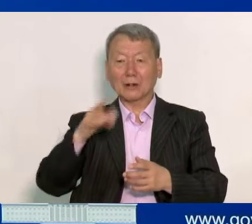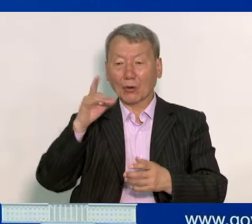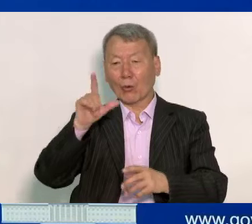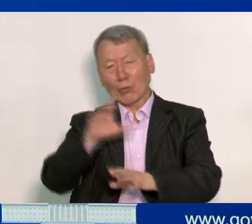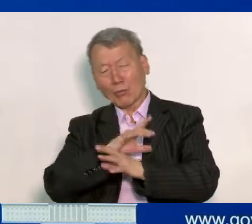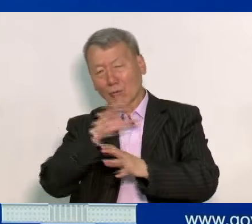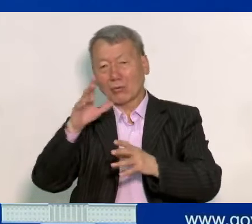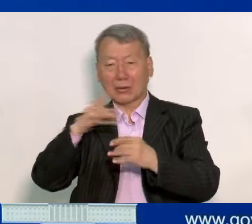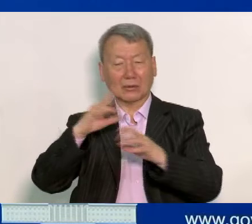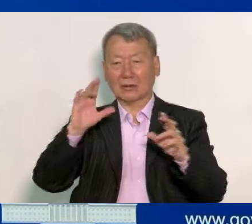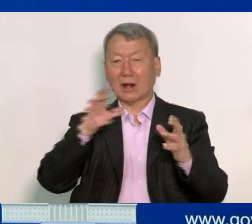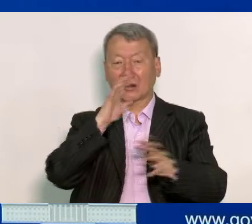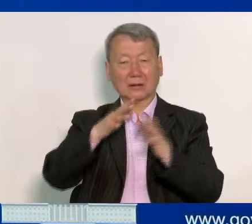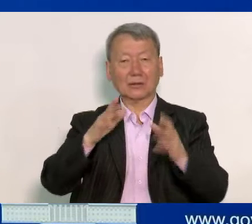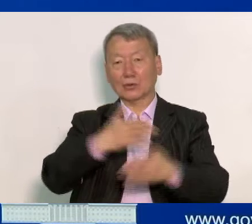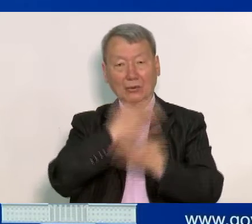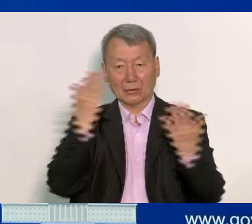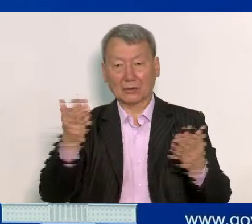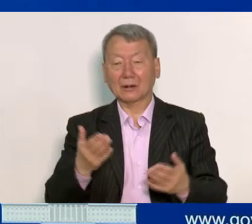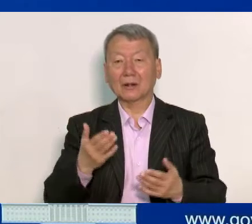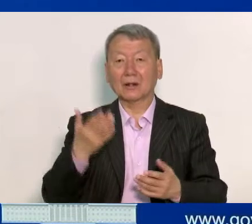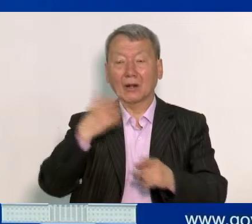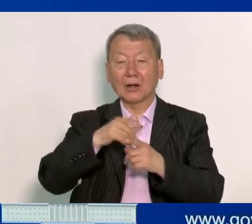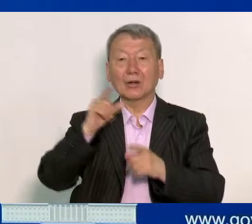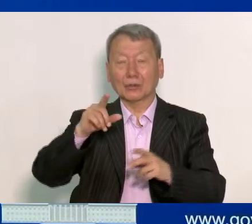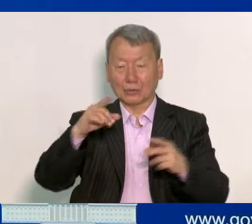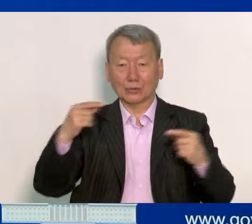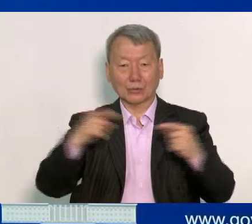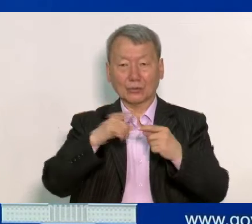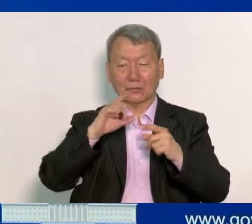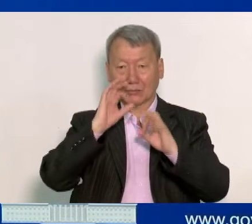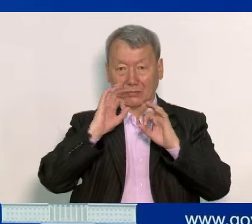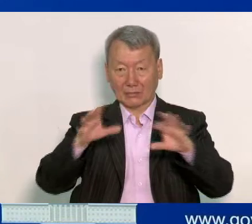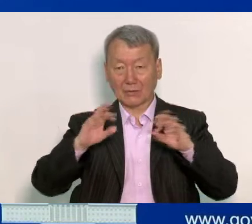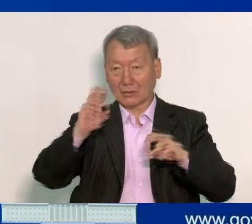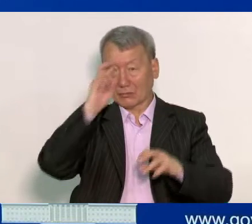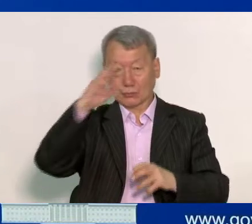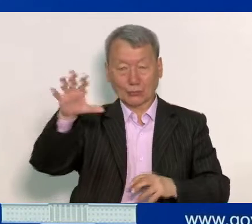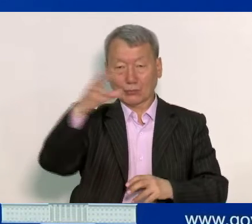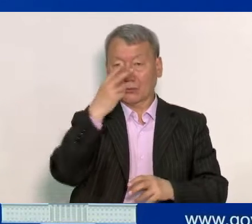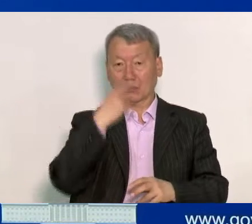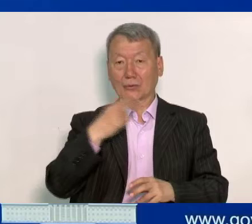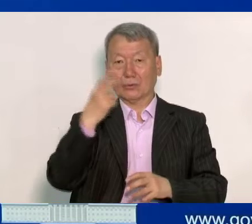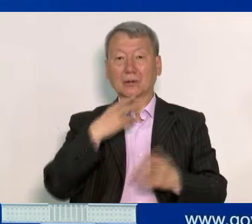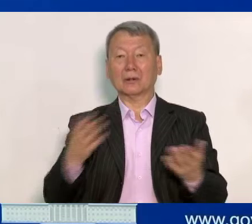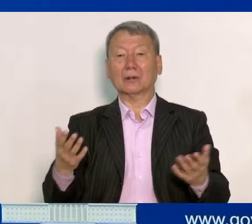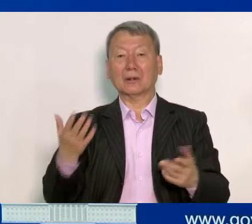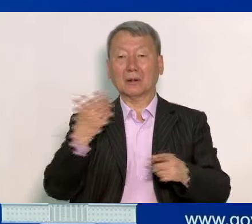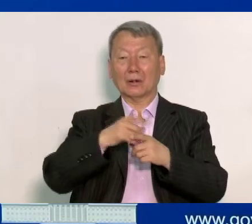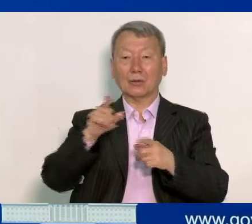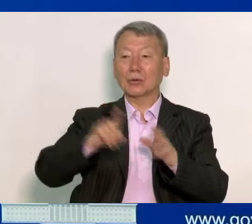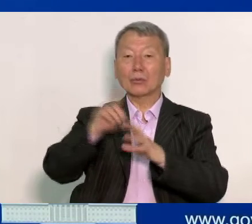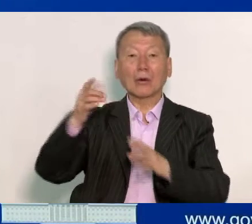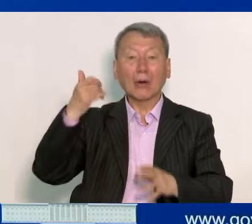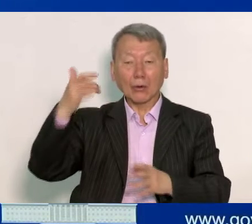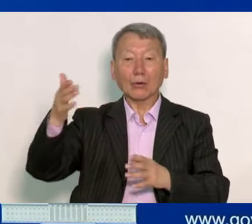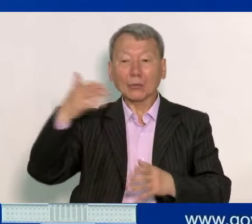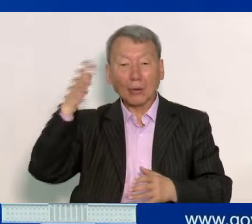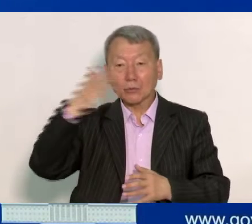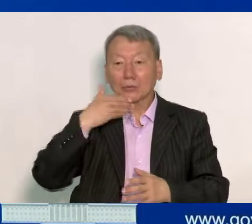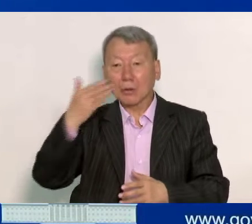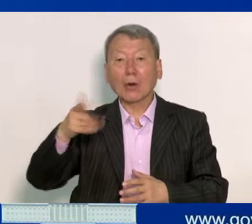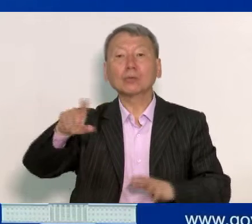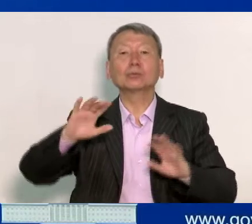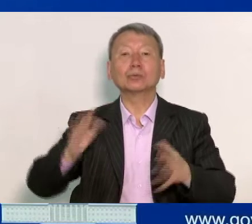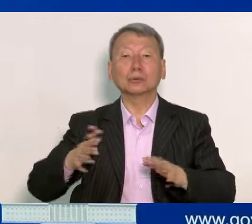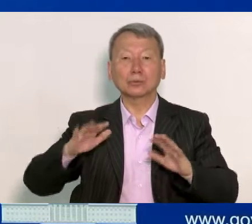жок. Эми ушул жагынан кичине этият болушубуз керек, анткени коңшу мамлекеттер дагы кээ бирөө уже чалып коллегалар кайрылып атат. Силерде